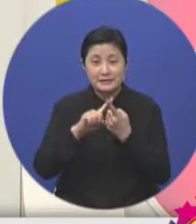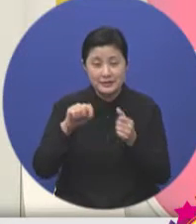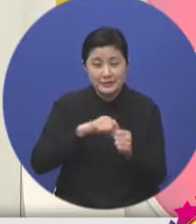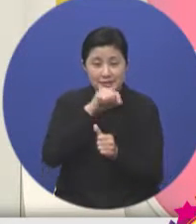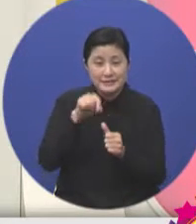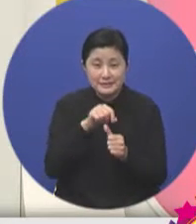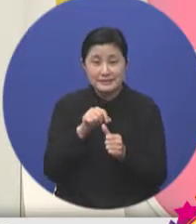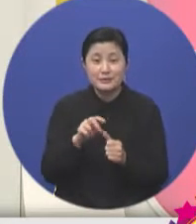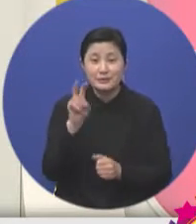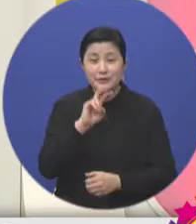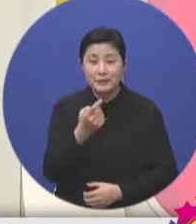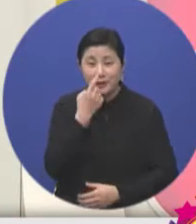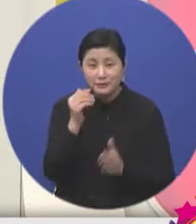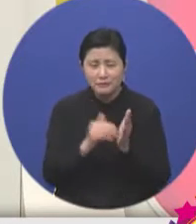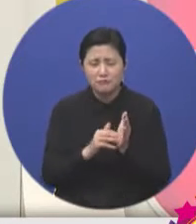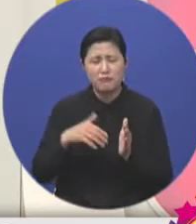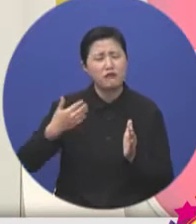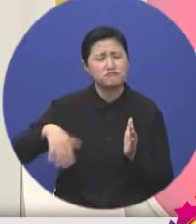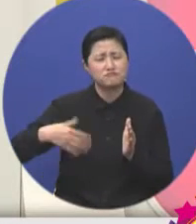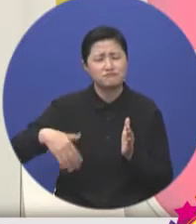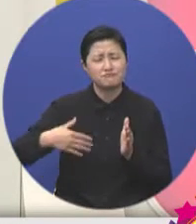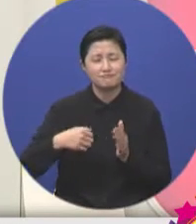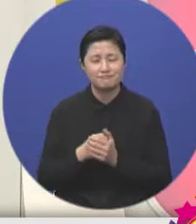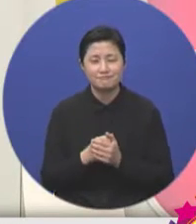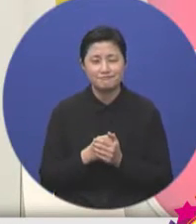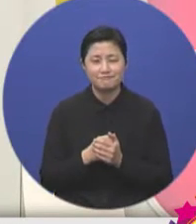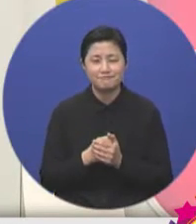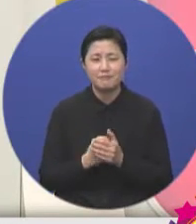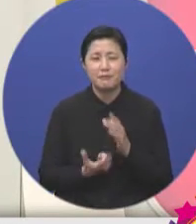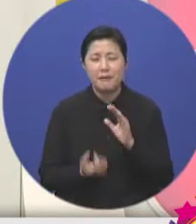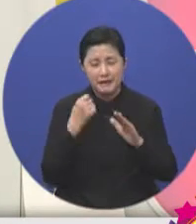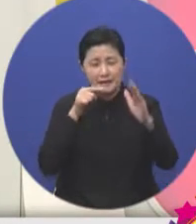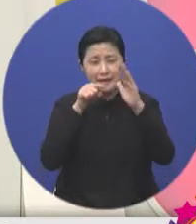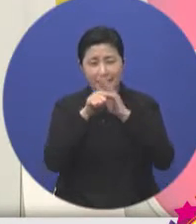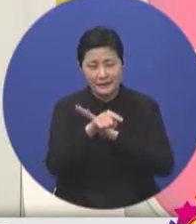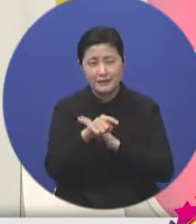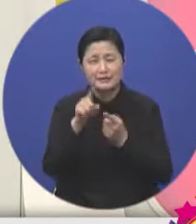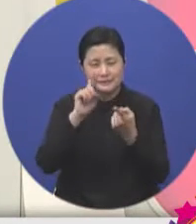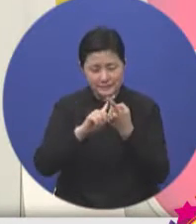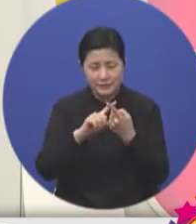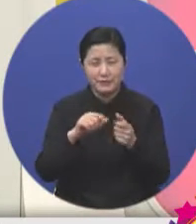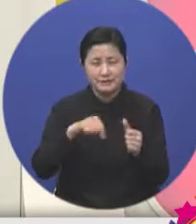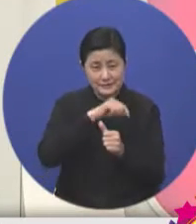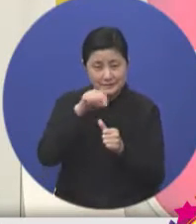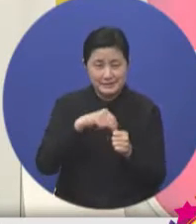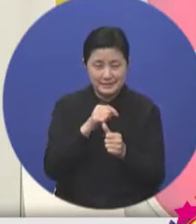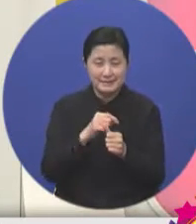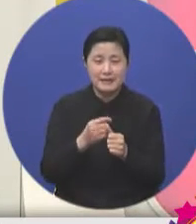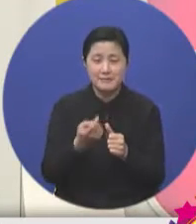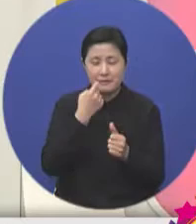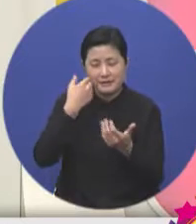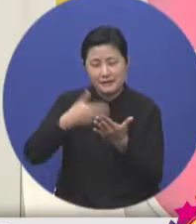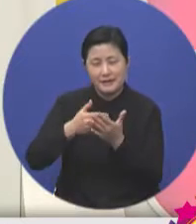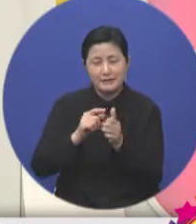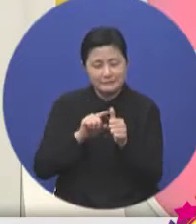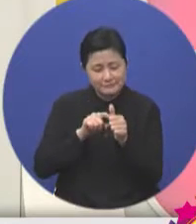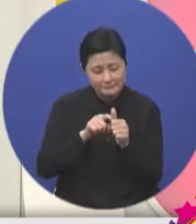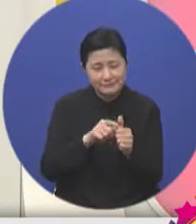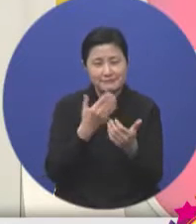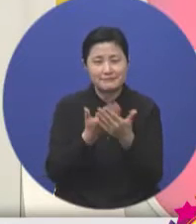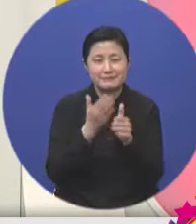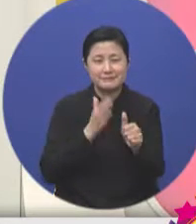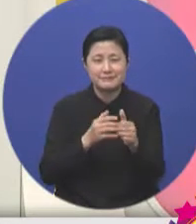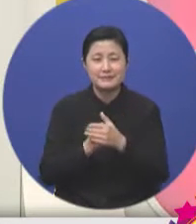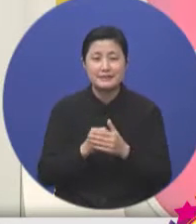배우셨어요? 안 배웠는데요. 그래요? 빨리 가셔서 그대를 칭칭 가르쳐달라고. 선생님께 쫄으시기 바랍니다.